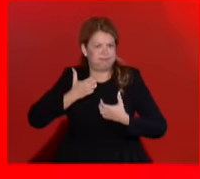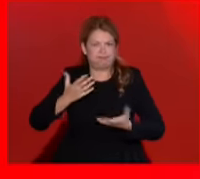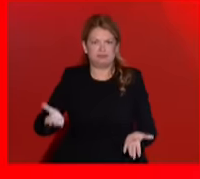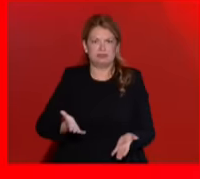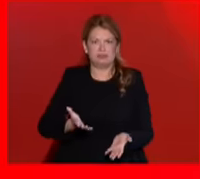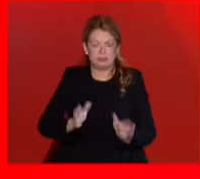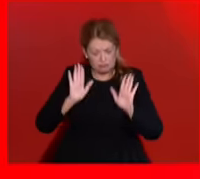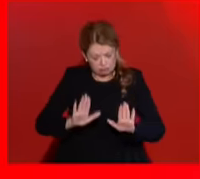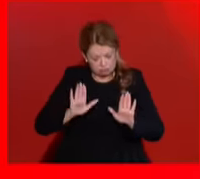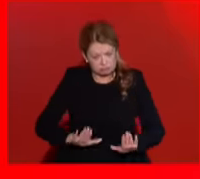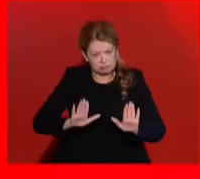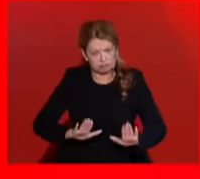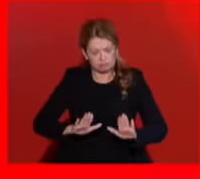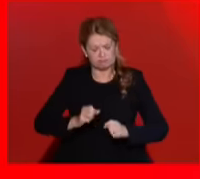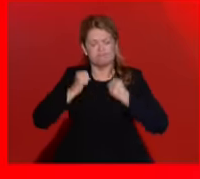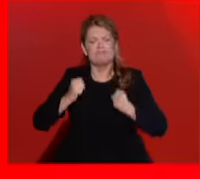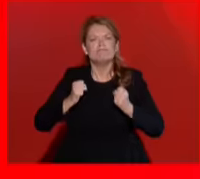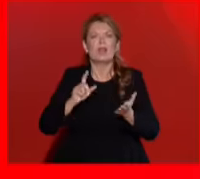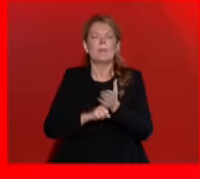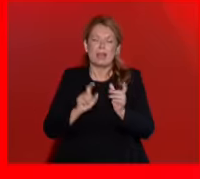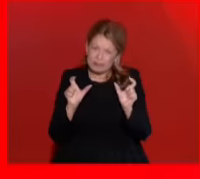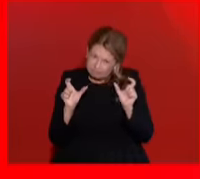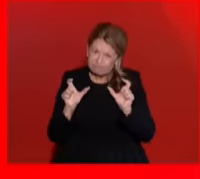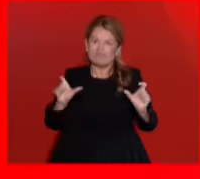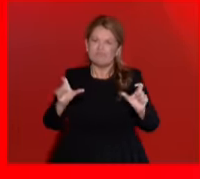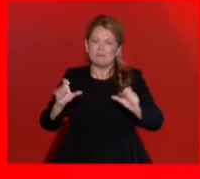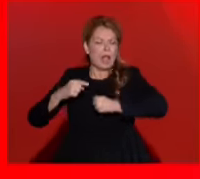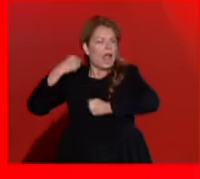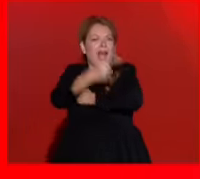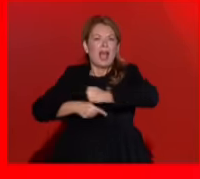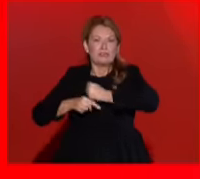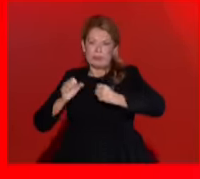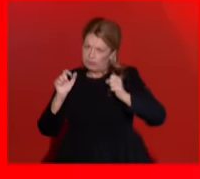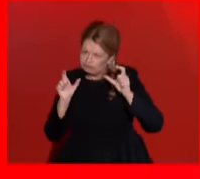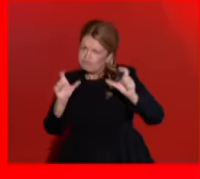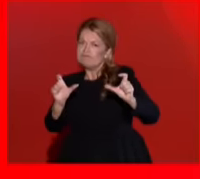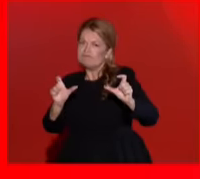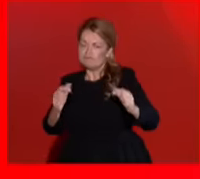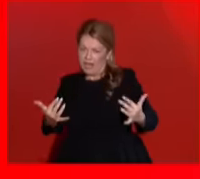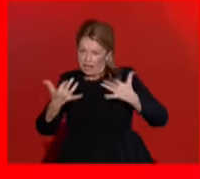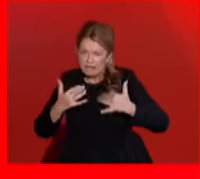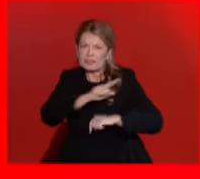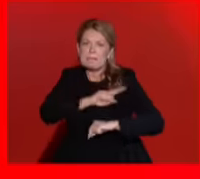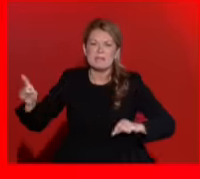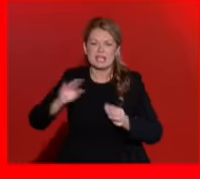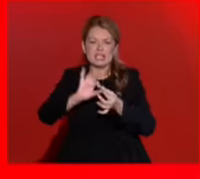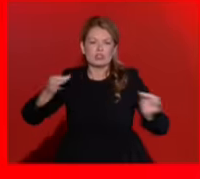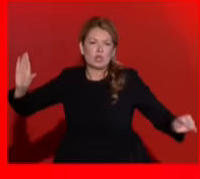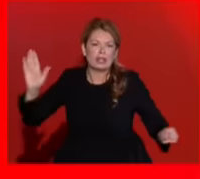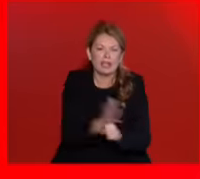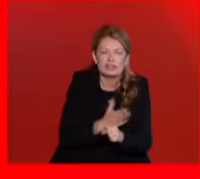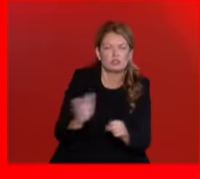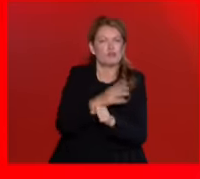Θα σηκώσουμε ασπίδα προστασίας απέναντι στην ιστορία μας, απέναντι στις ανάγκες